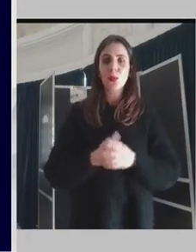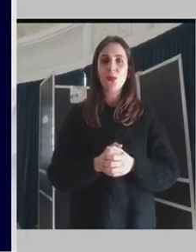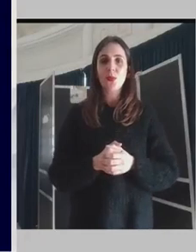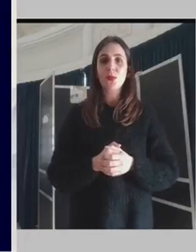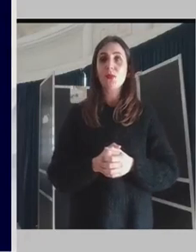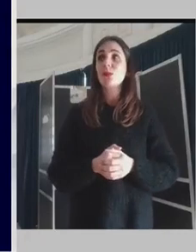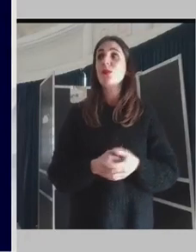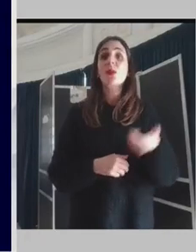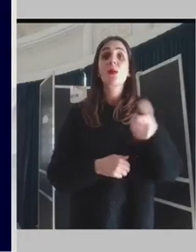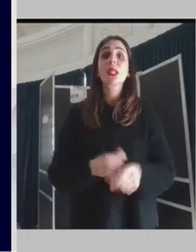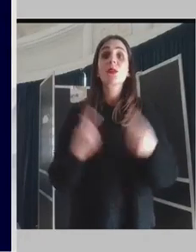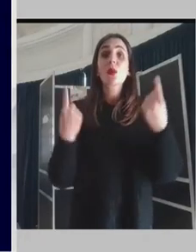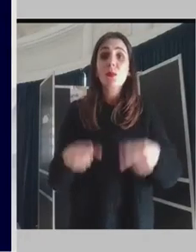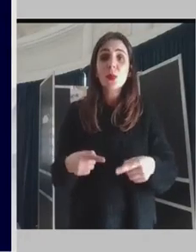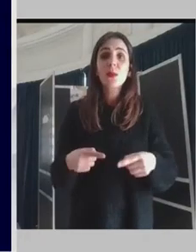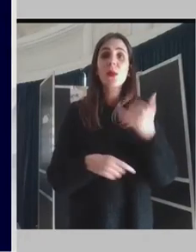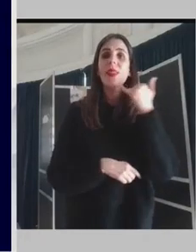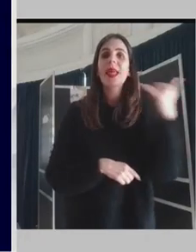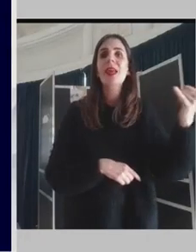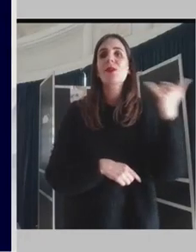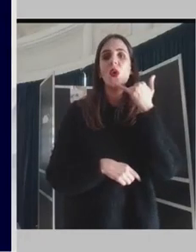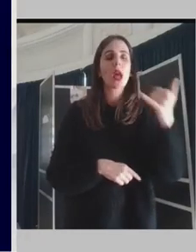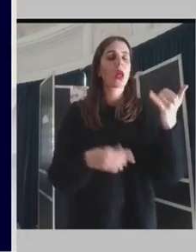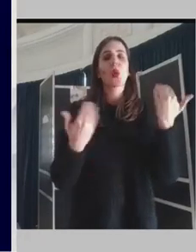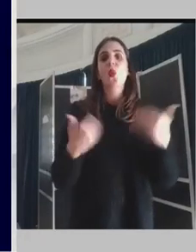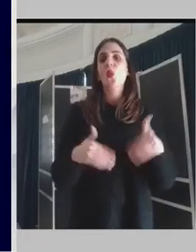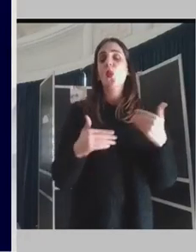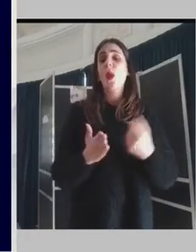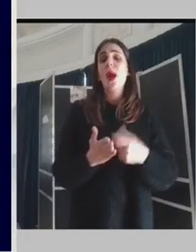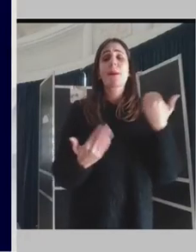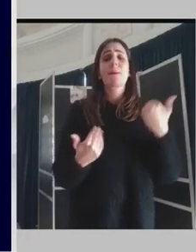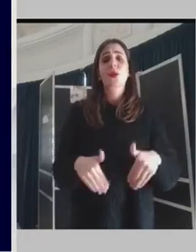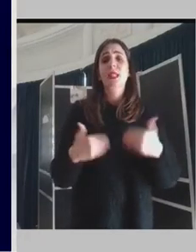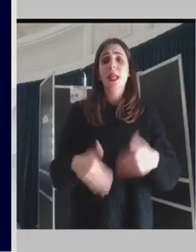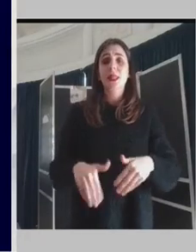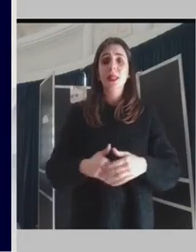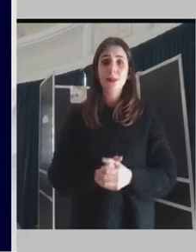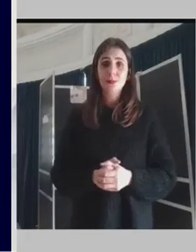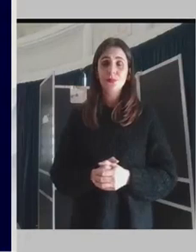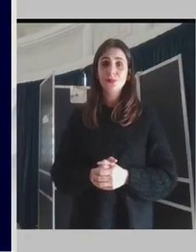Ecco perché è fondamentale la telefonata, fatta come si deve.